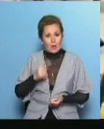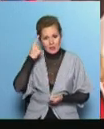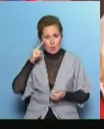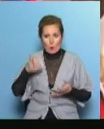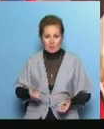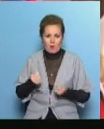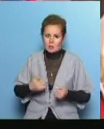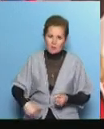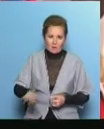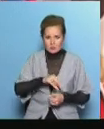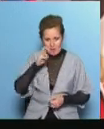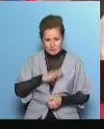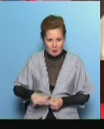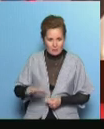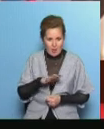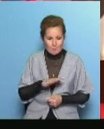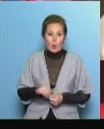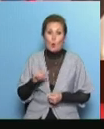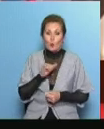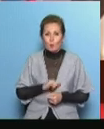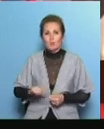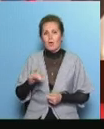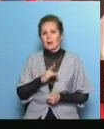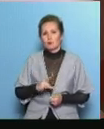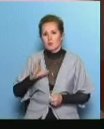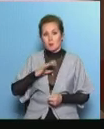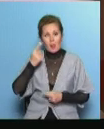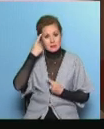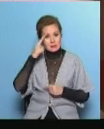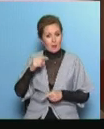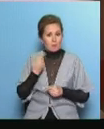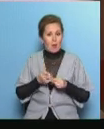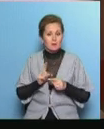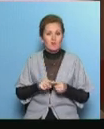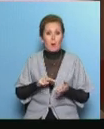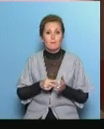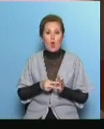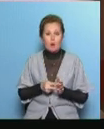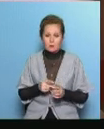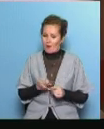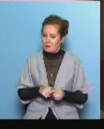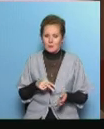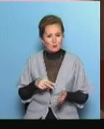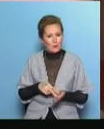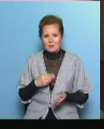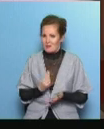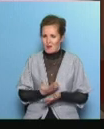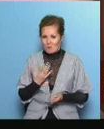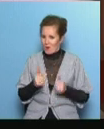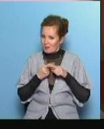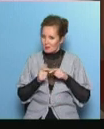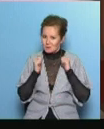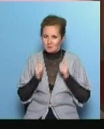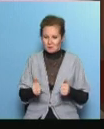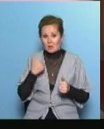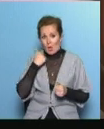страна. Удмуртская республика была инициатором этого проекта. Это дорого стоит, это шикарно, здорово. И я